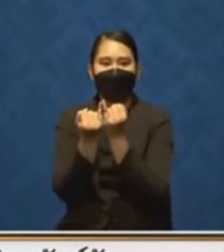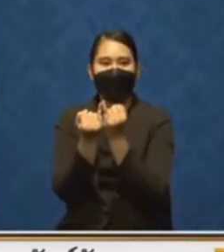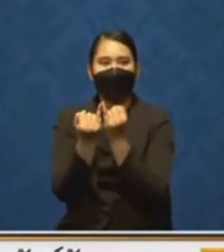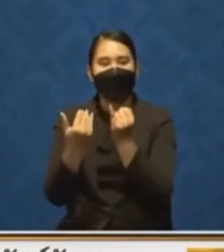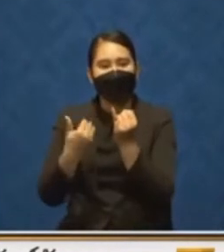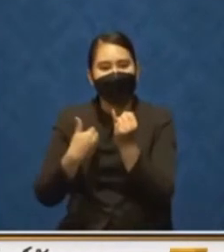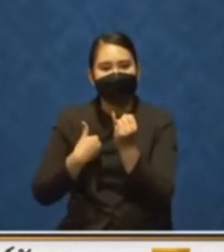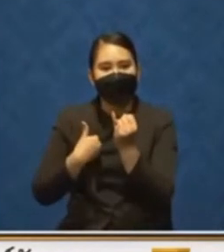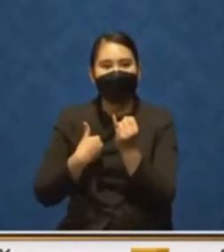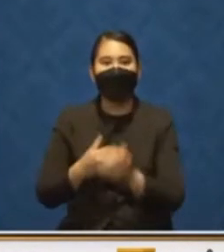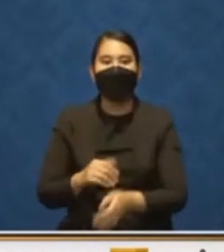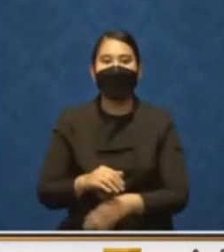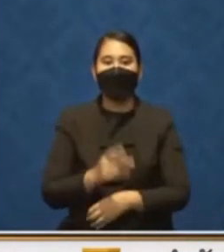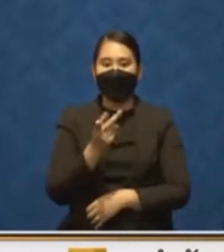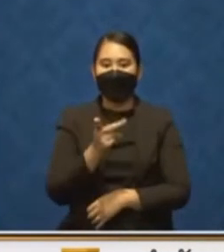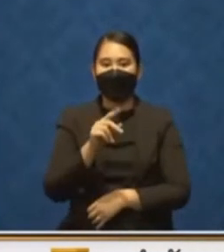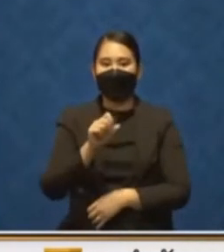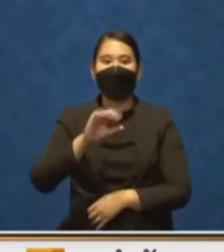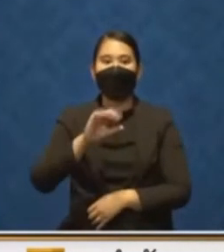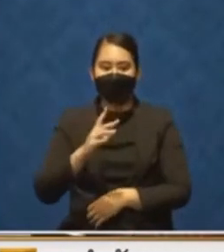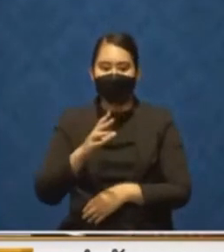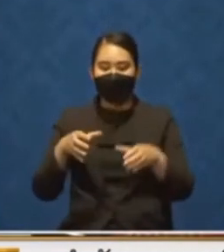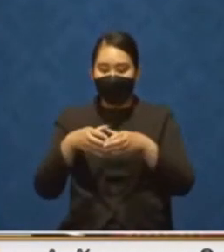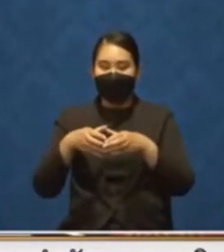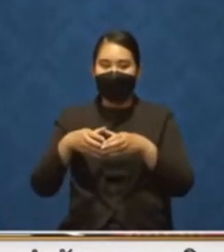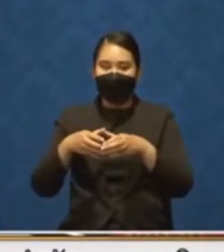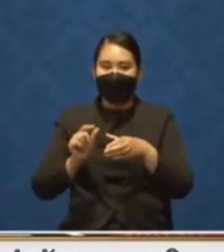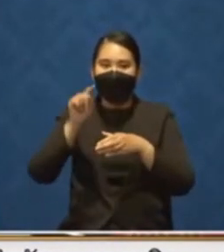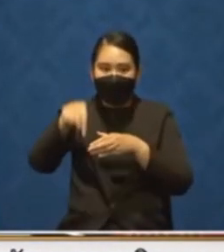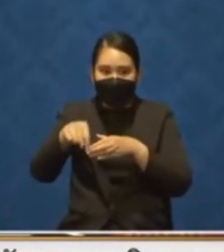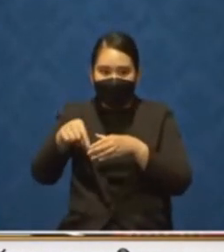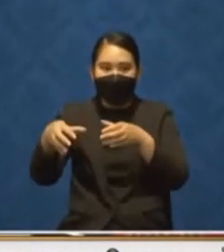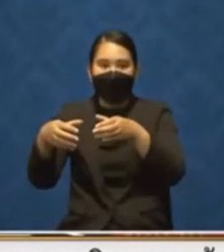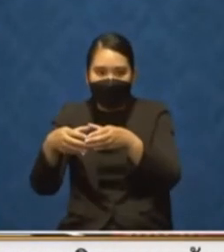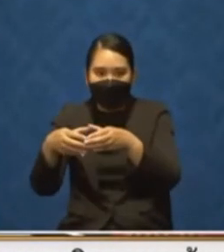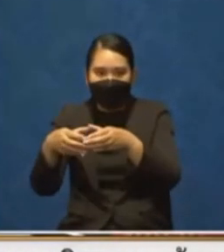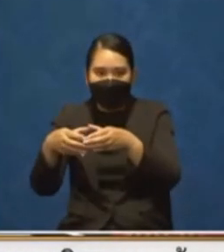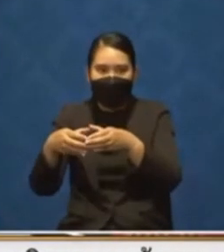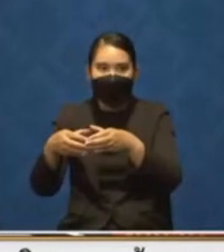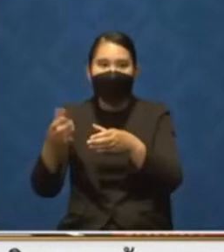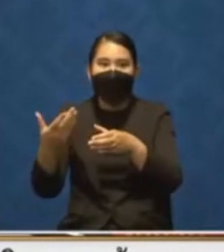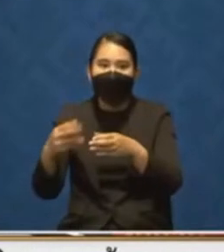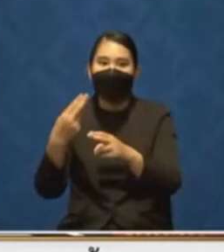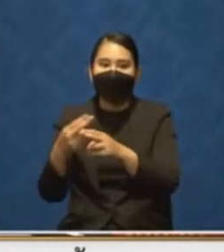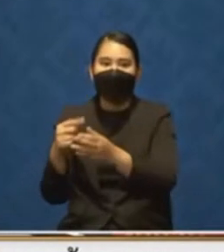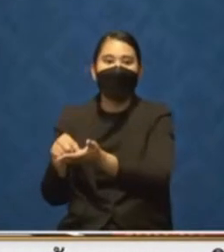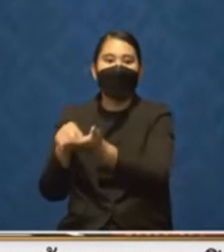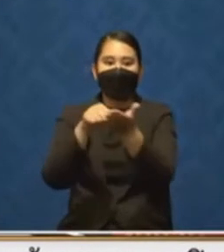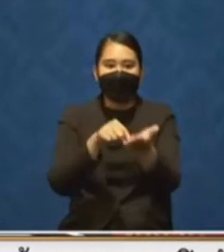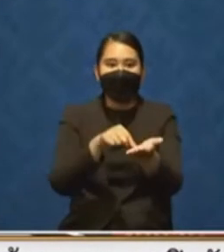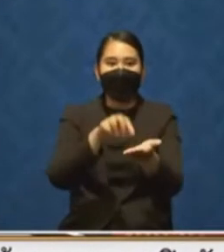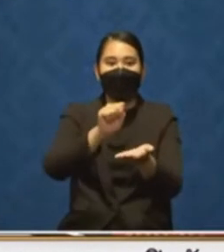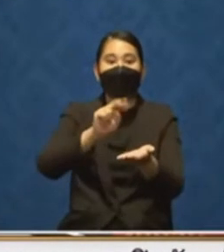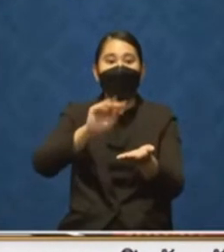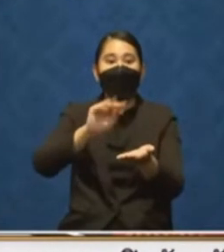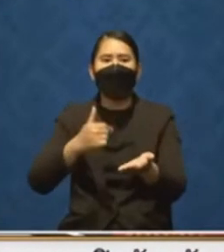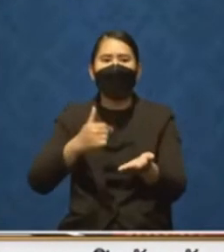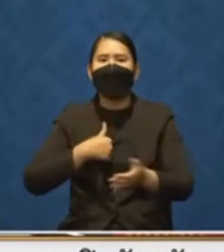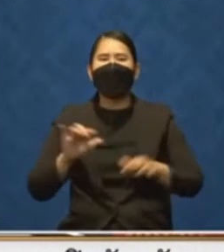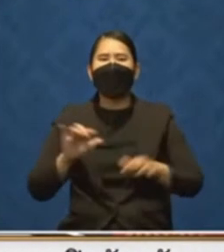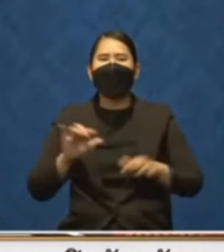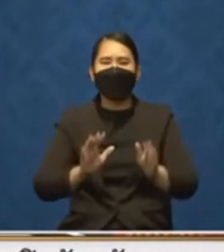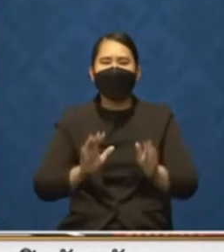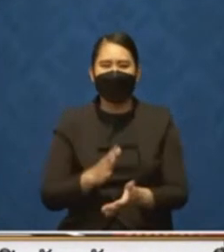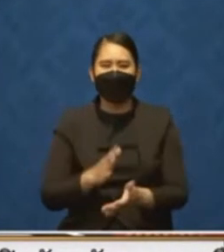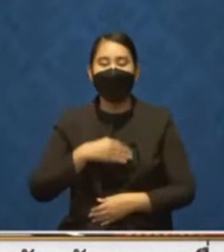ช่วยสอนสชมาตั้งคณะกรรมการให้ทางวิทยุเป็นเป็นประธานแล้วเอาชื่อมาเสนอให้กับสนช IGแต่ผมไม่ได้มาที่ปลาย